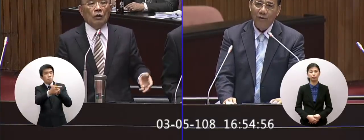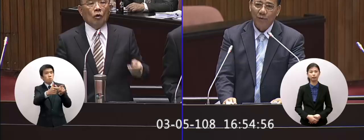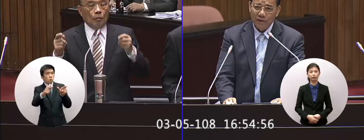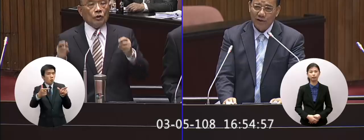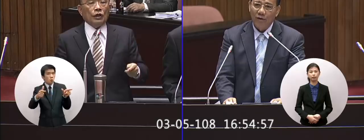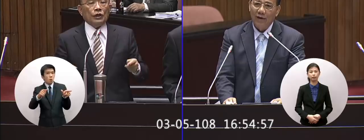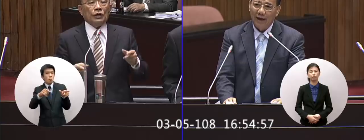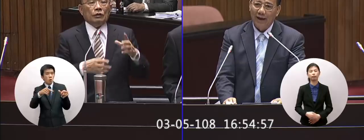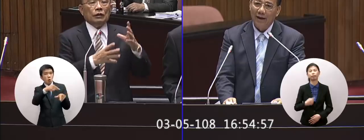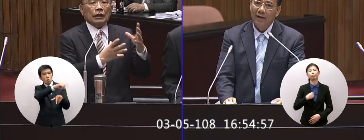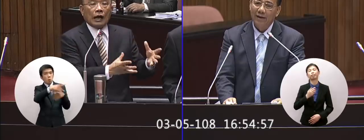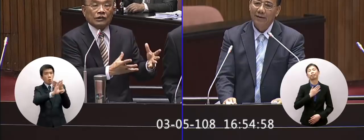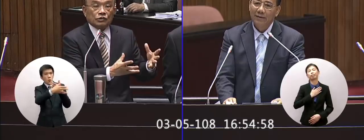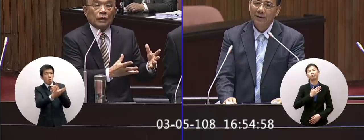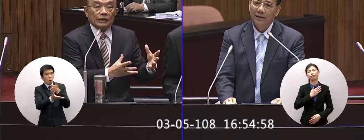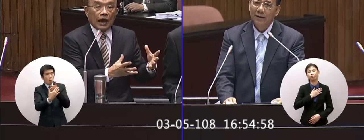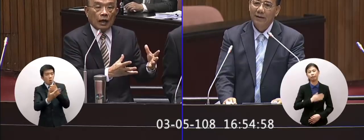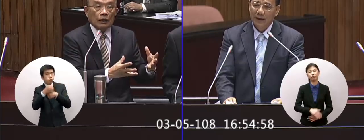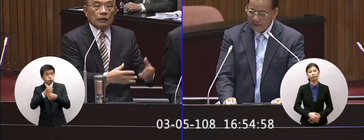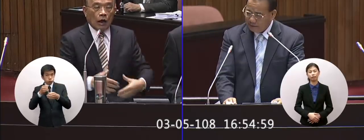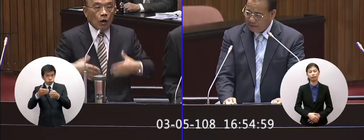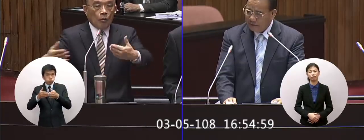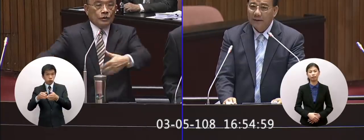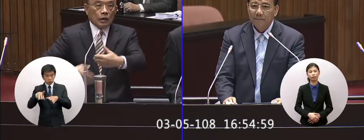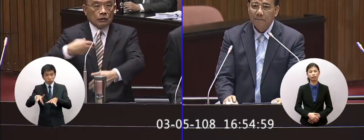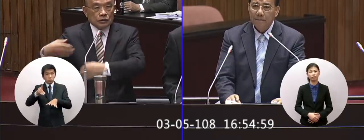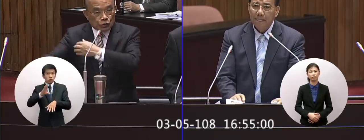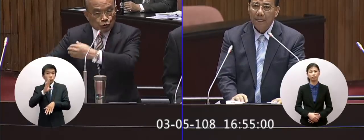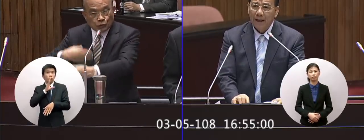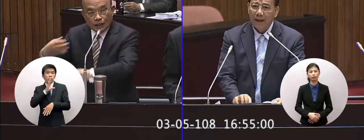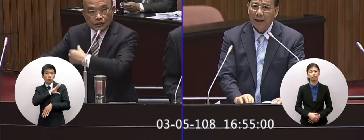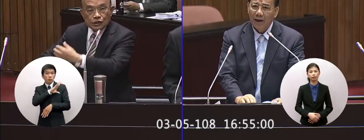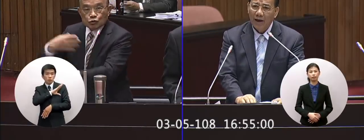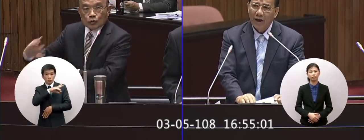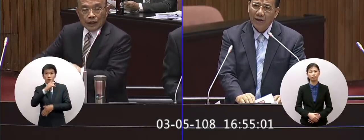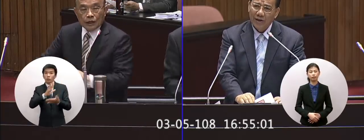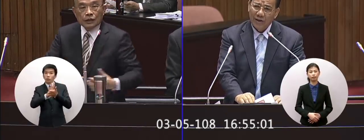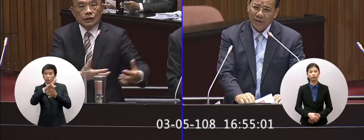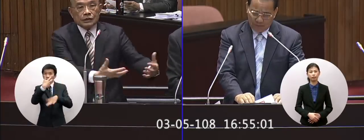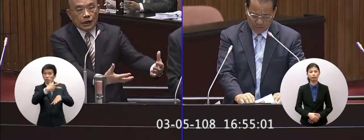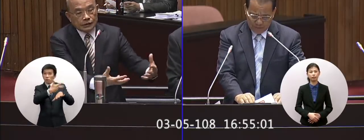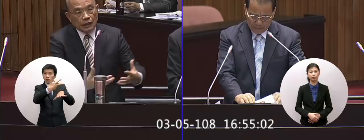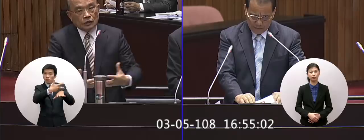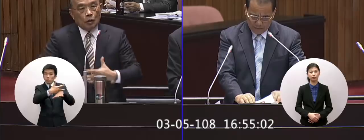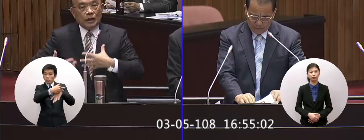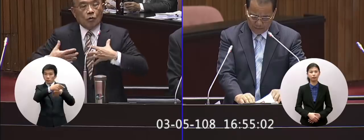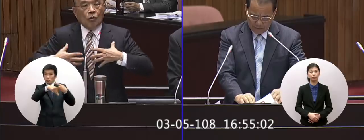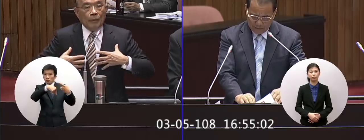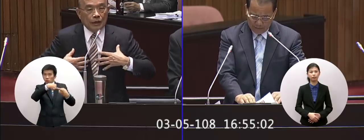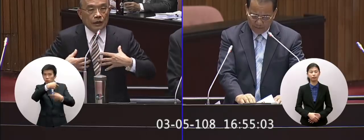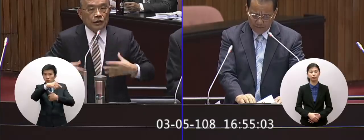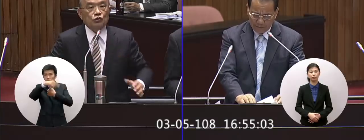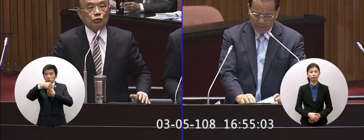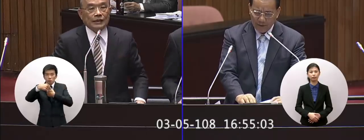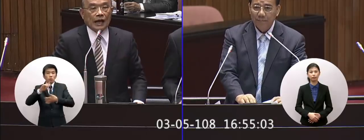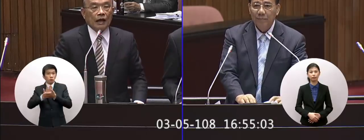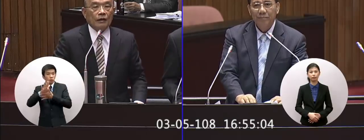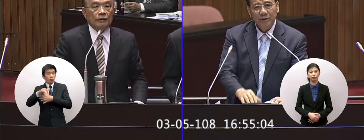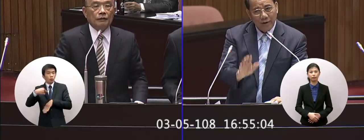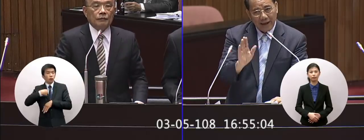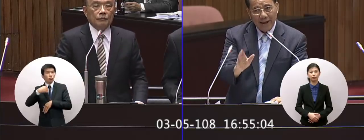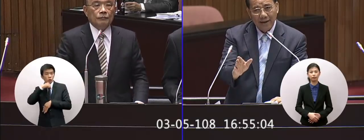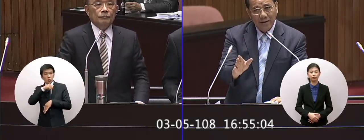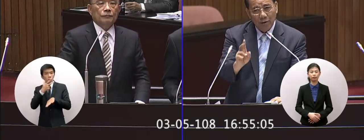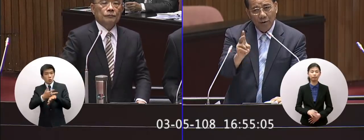等等，我们都一定刚开始会这样，然后我们就技术转移，渐渐的就变成我们也是专